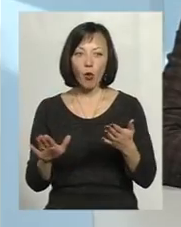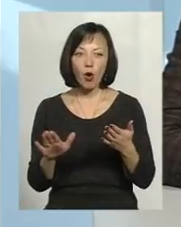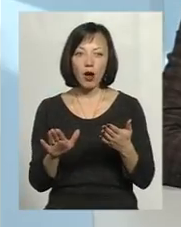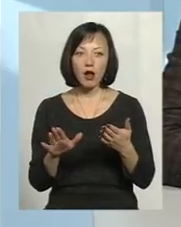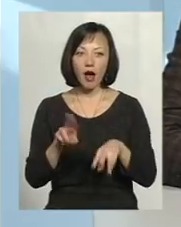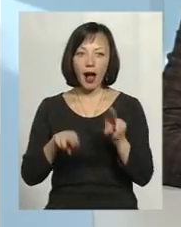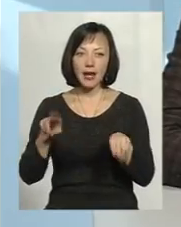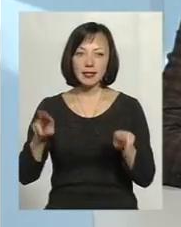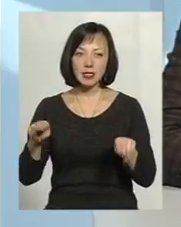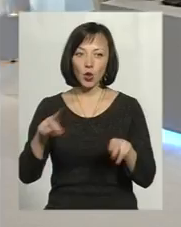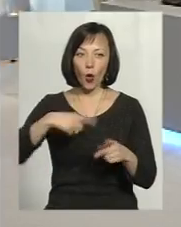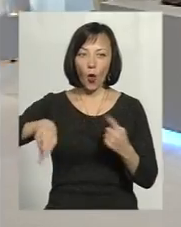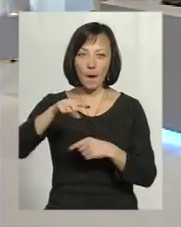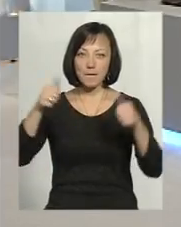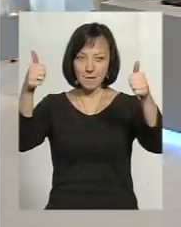под вывеской